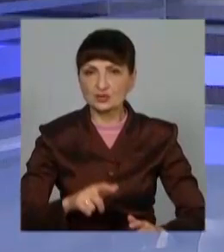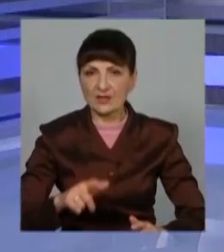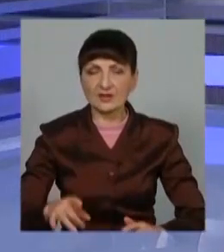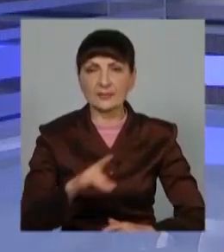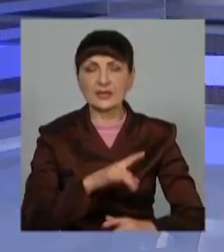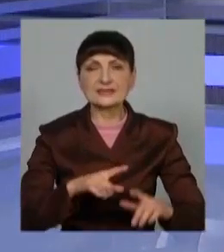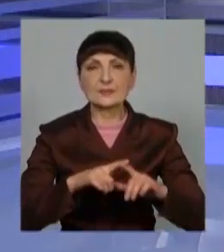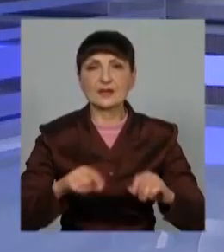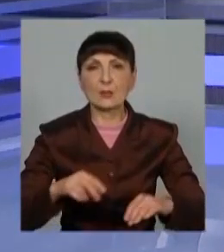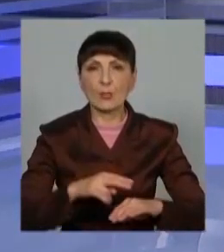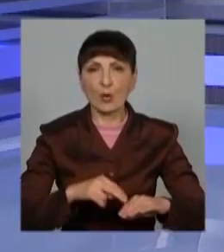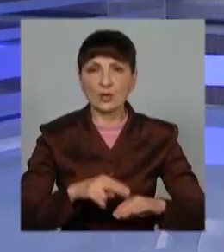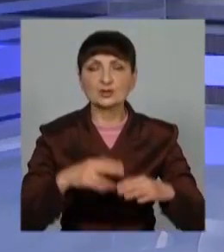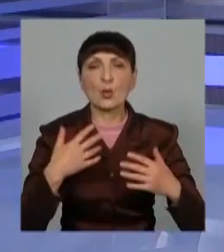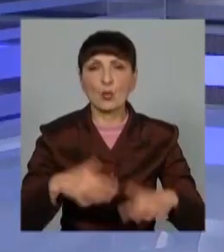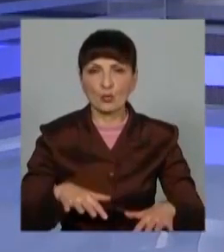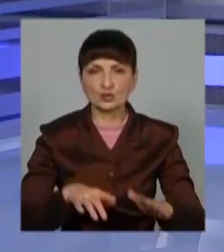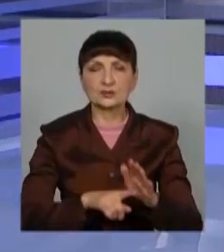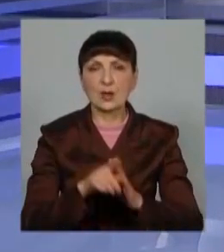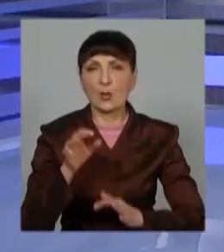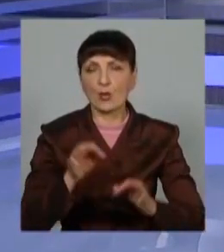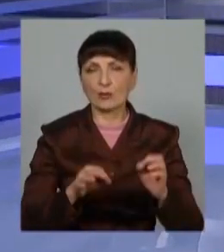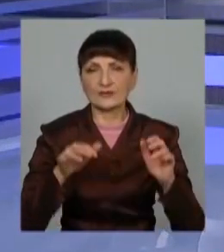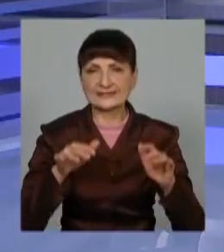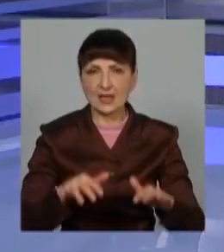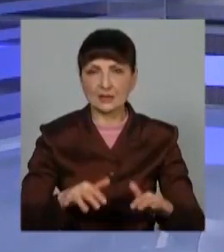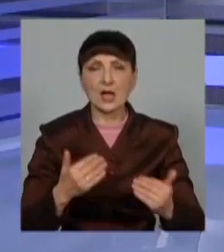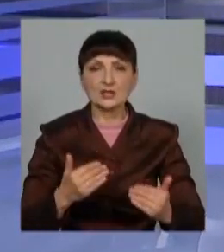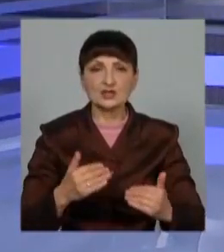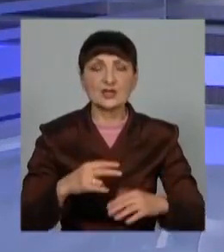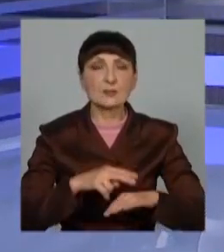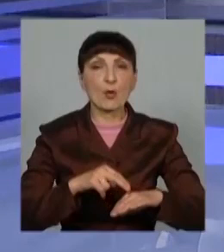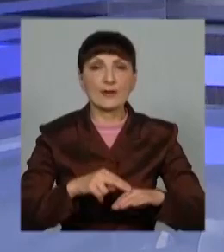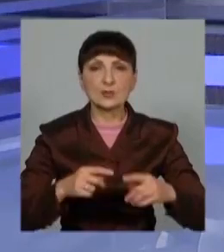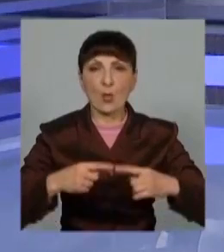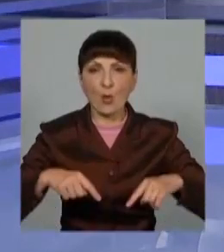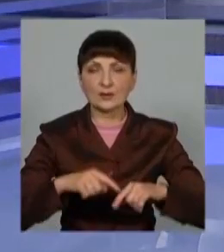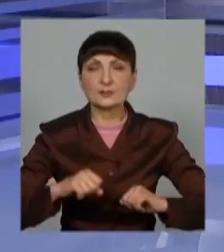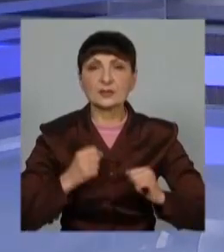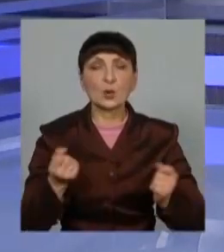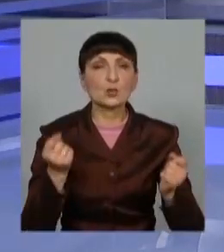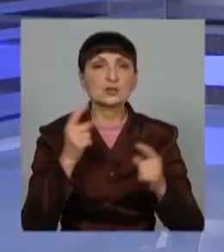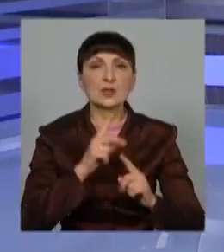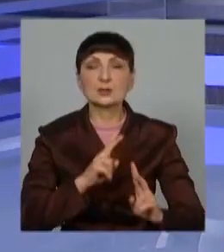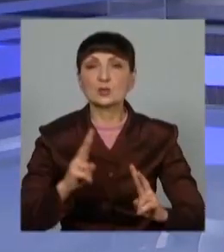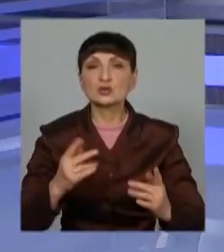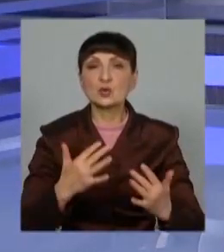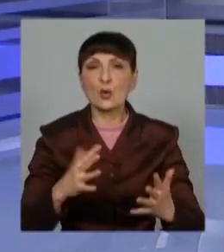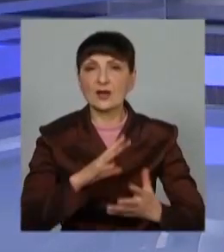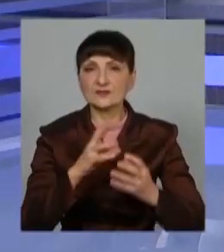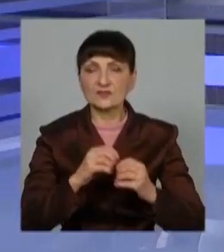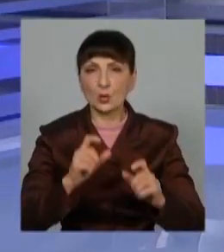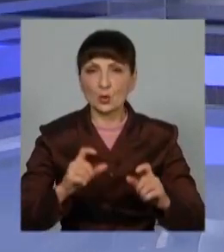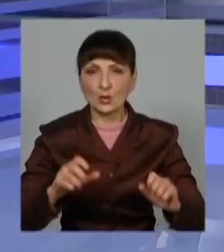региональном департаменте полиции уже завели уголовное дело сейчас правоохранительные органы пытаются установить сколько всего людей